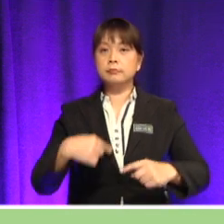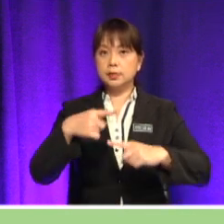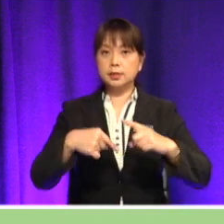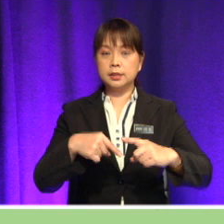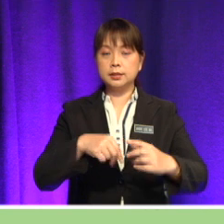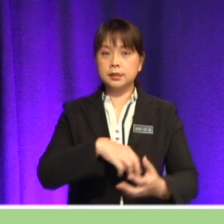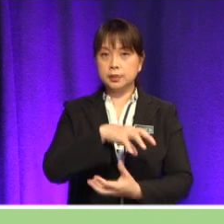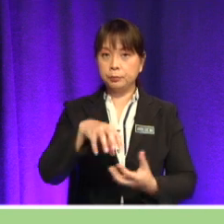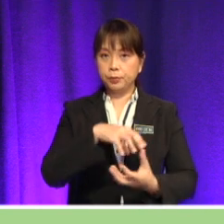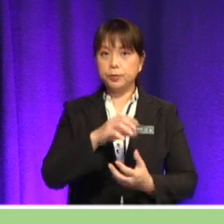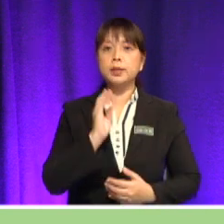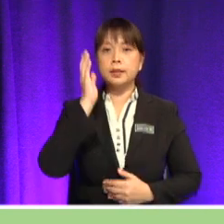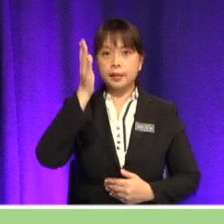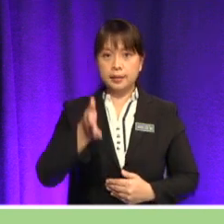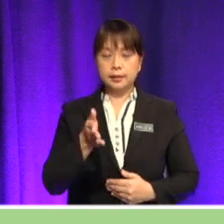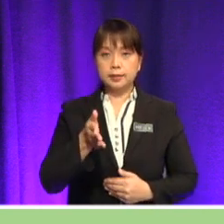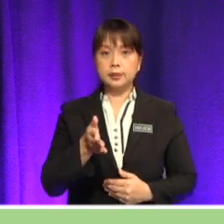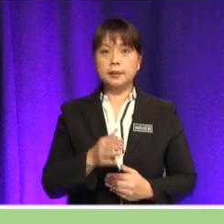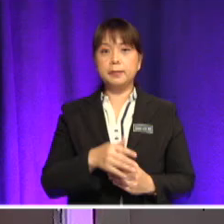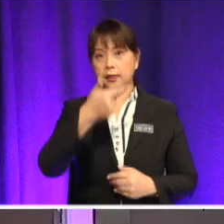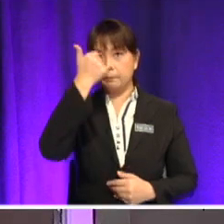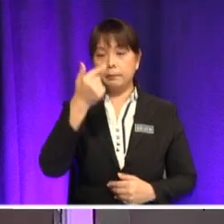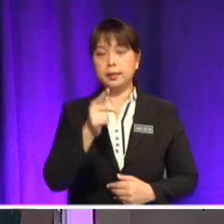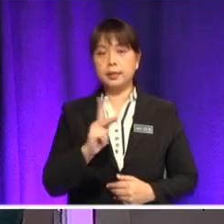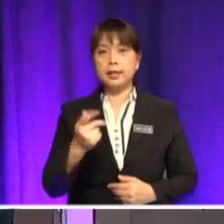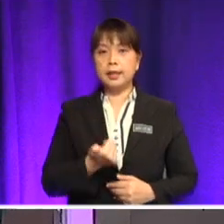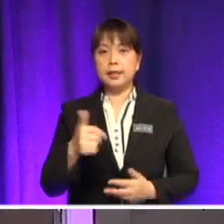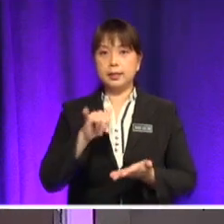kita punya penumpang boleh dinyalirkan